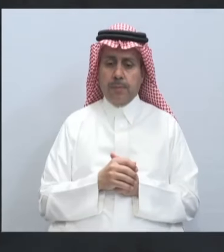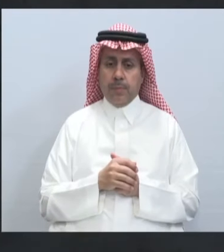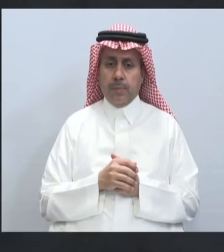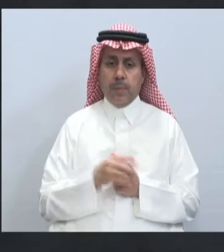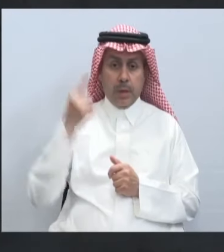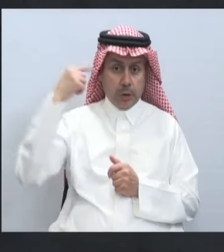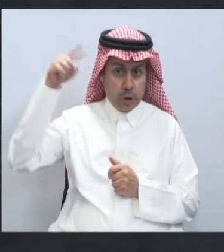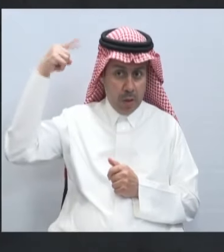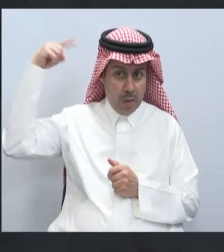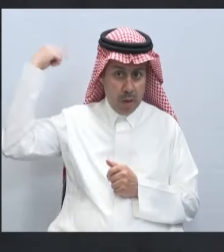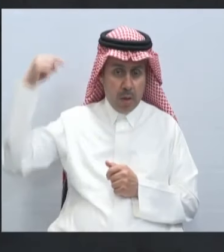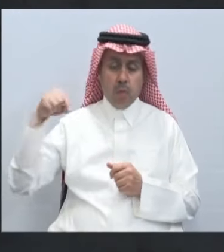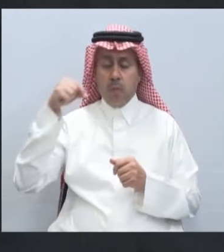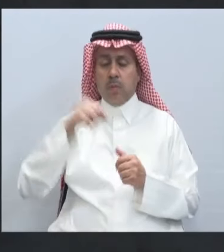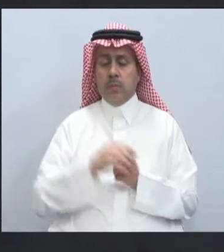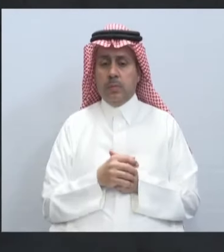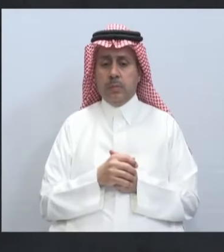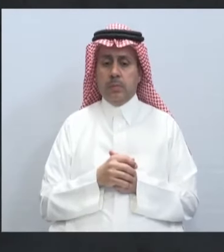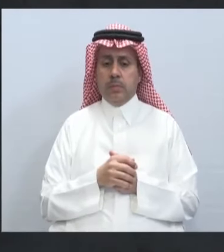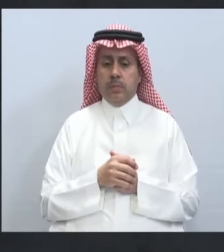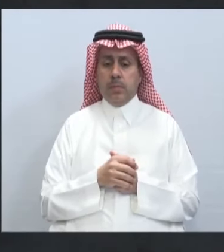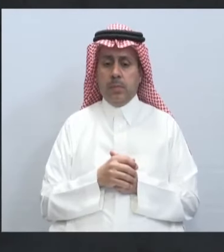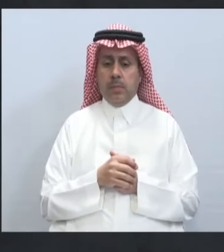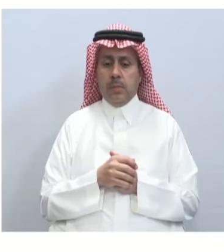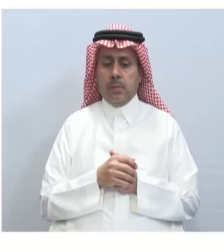تذكروا ماذا قلنا في هذا الحديث